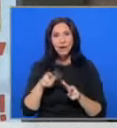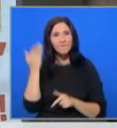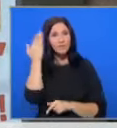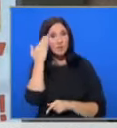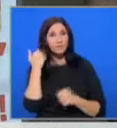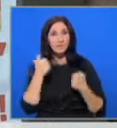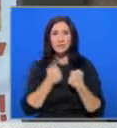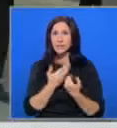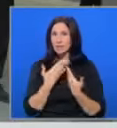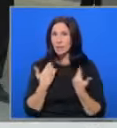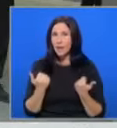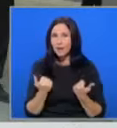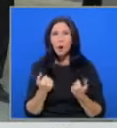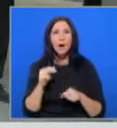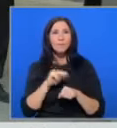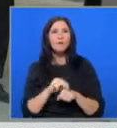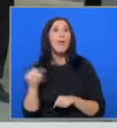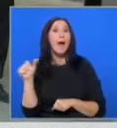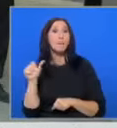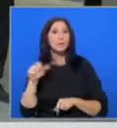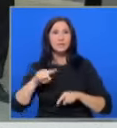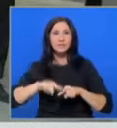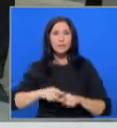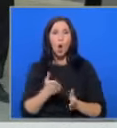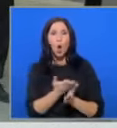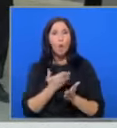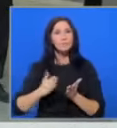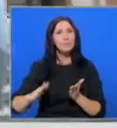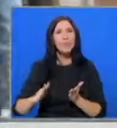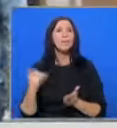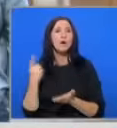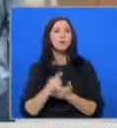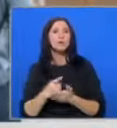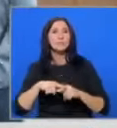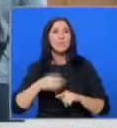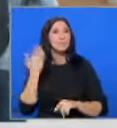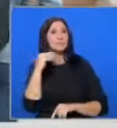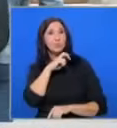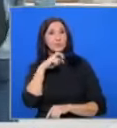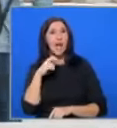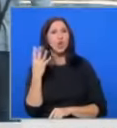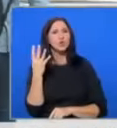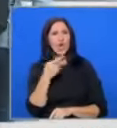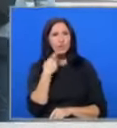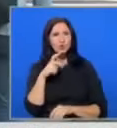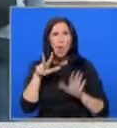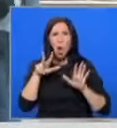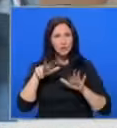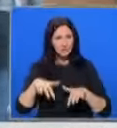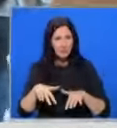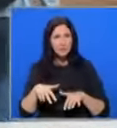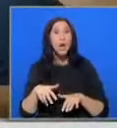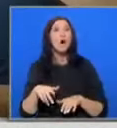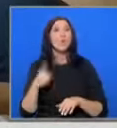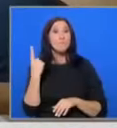виновен за инцидента няма. Пловдивският апелативен съд отмени наложената присъда на бившия полицай от 4 години и 8 месеца